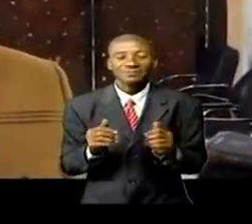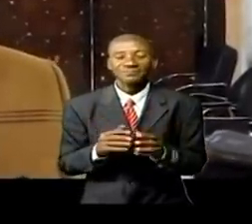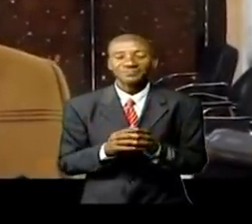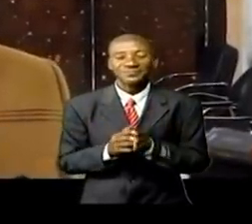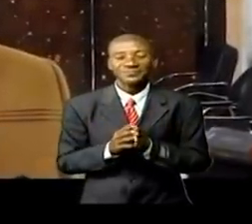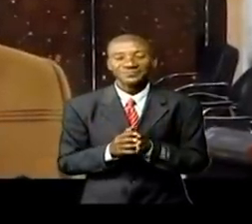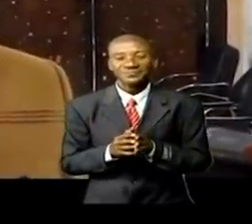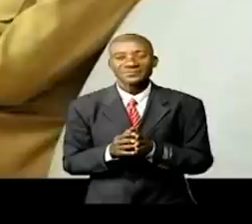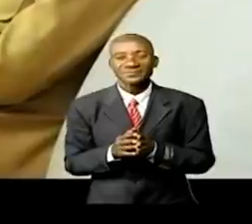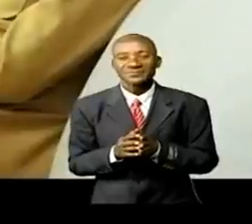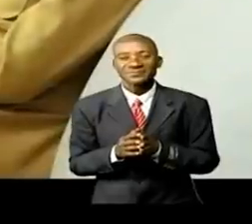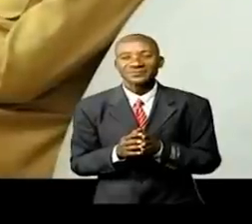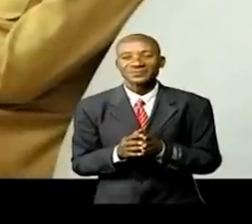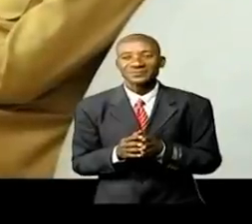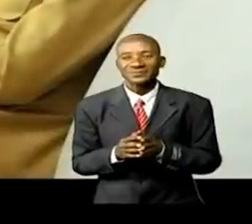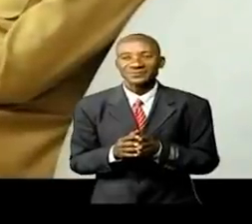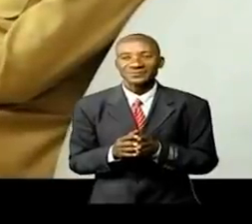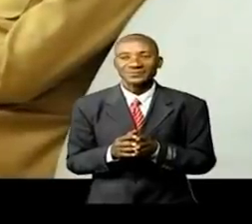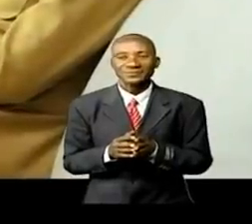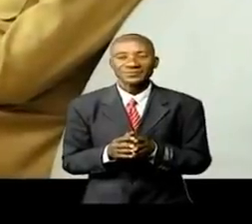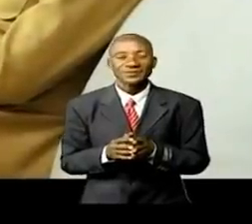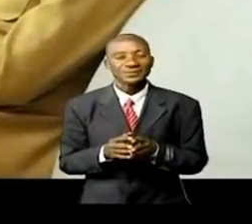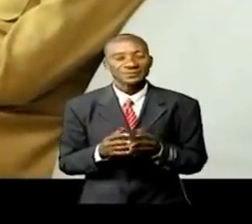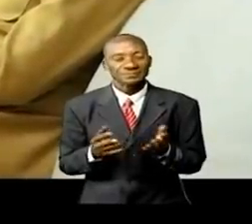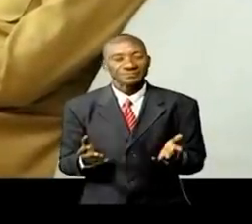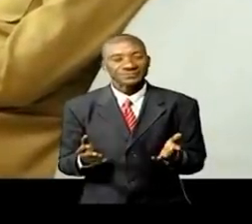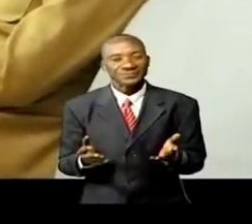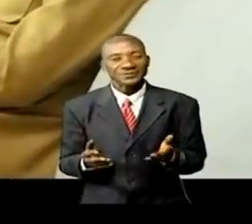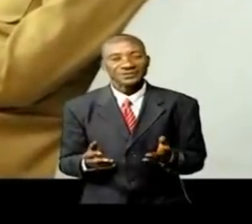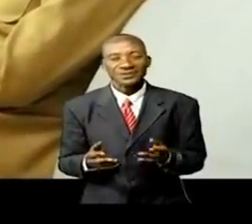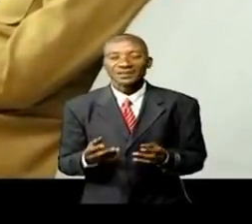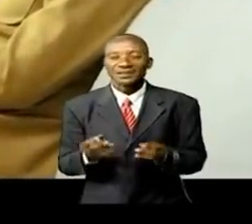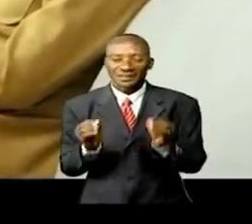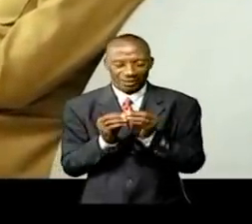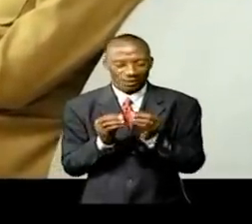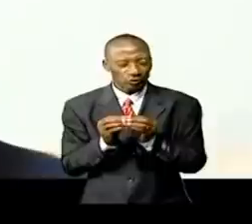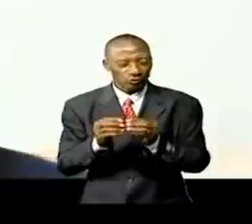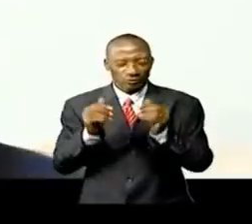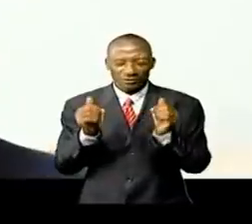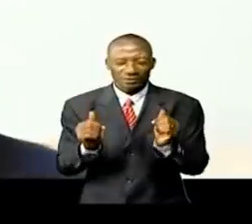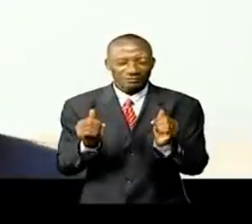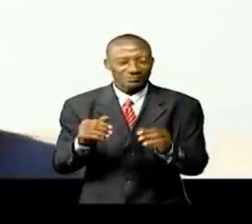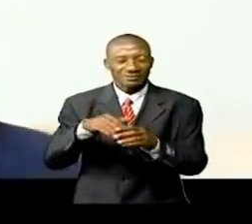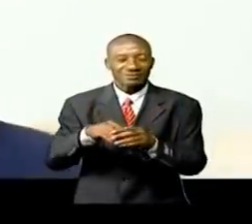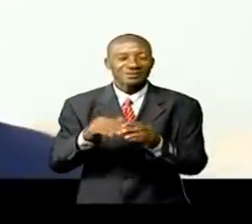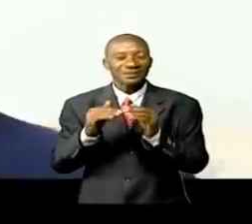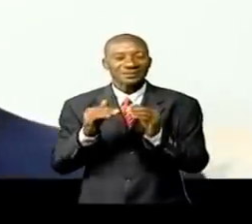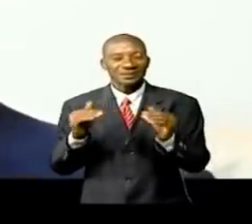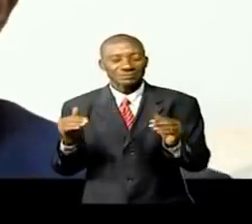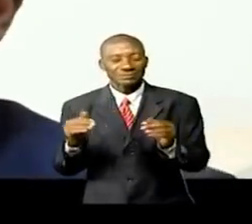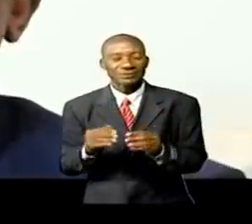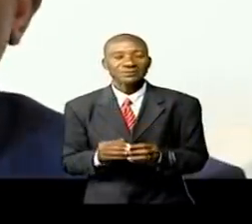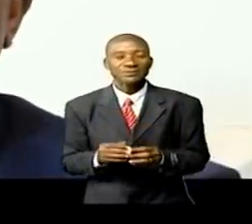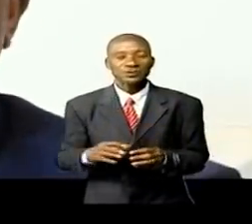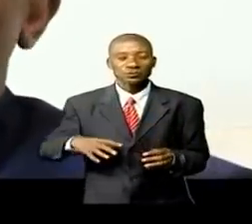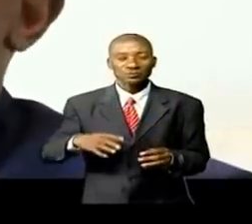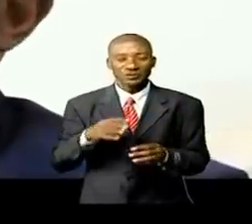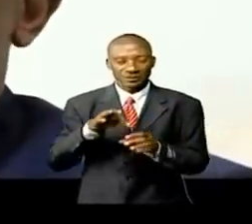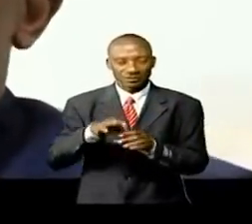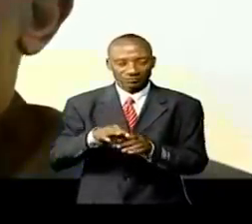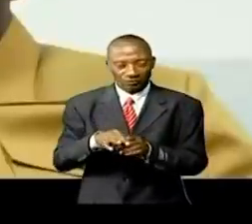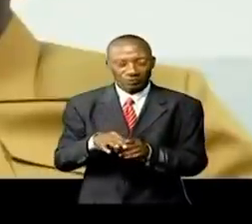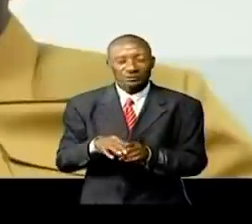l'inspection générale des finances. Une occasion pour Jules Alinguete de rappeler que la loi portant organisation de la CENI prévoit qu'à la fin du